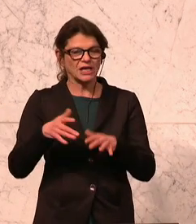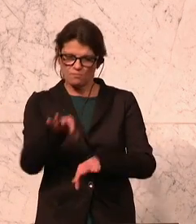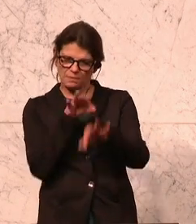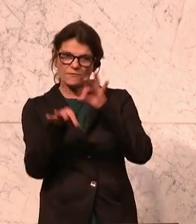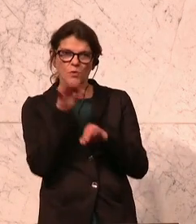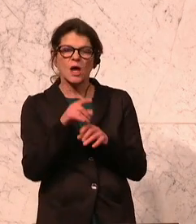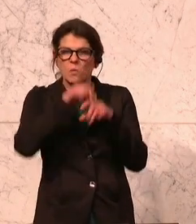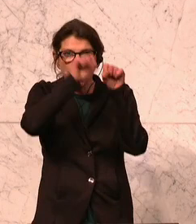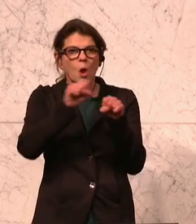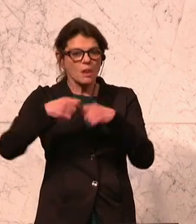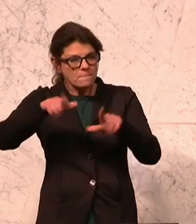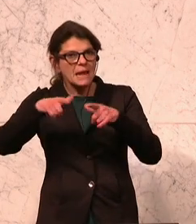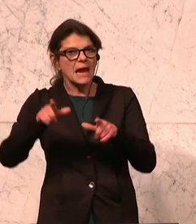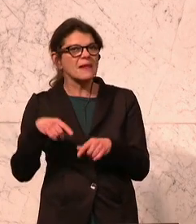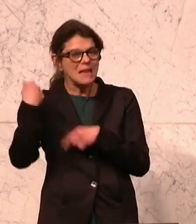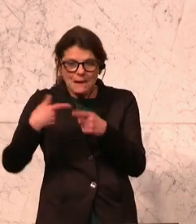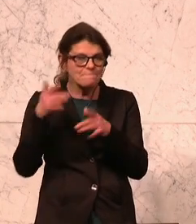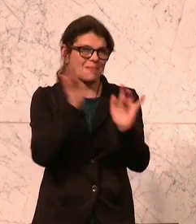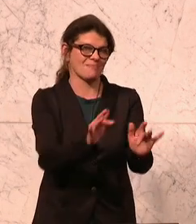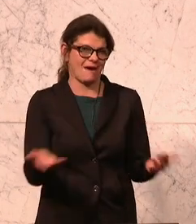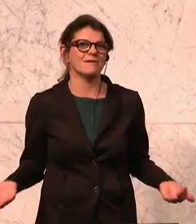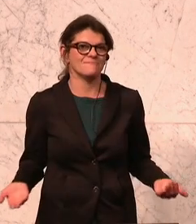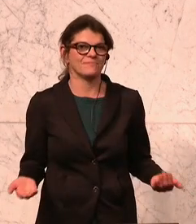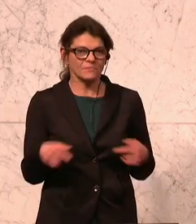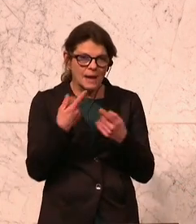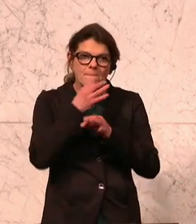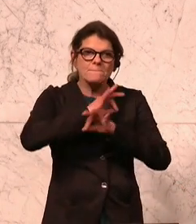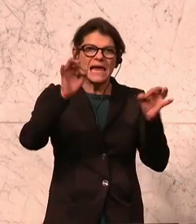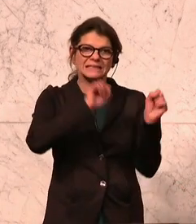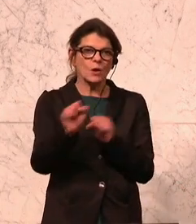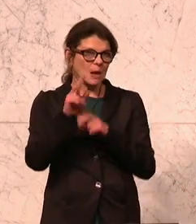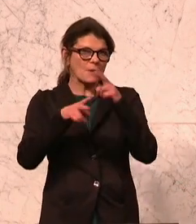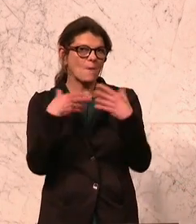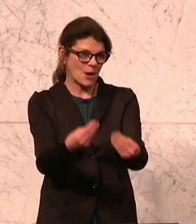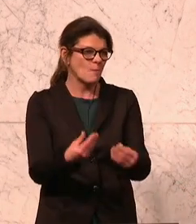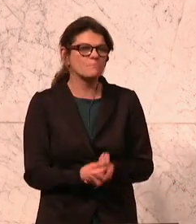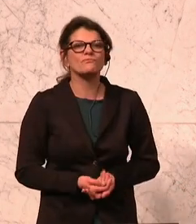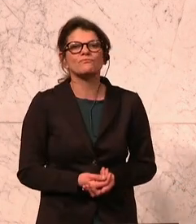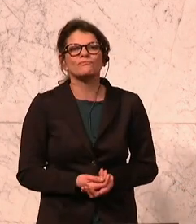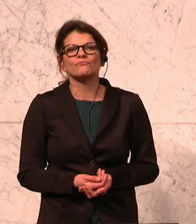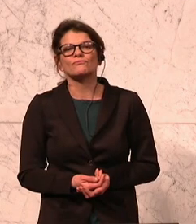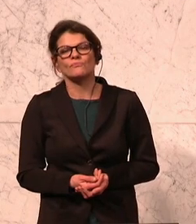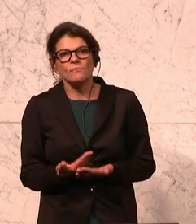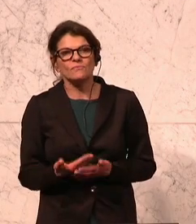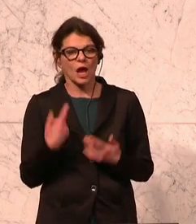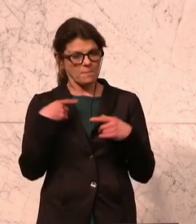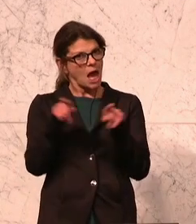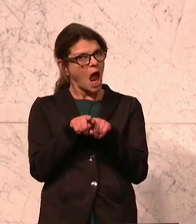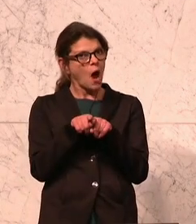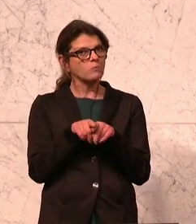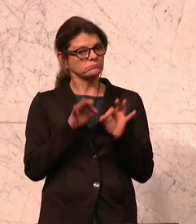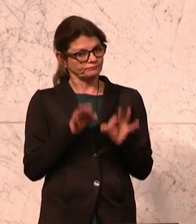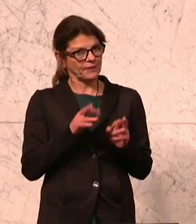oder Röntgenbilder immer bei der Hand haben und dadurch die bestmögliche Behandlung bekommen können. Wir schaffen aber auch